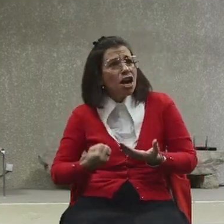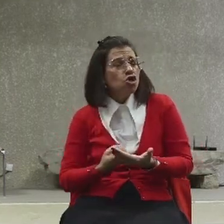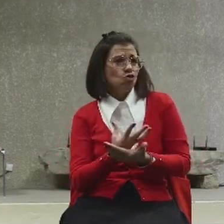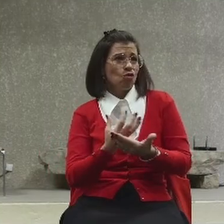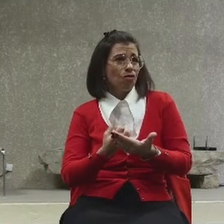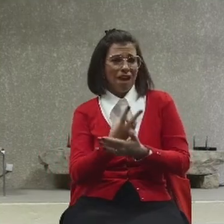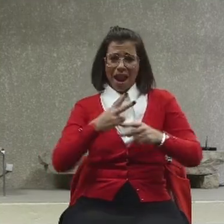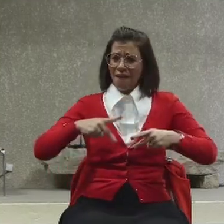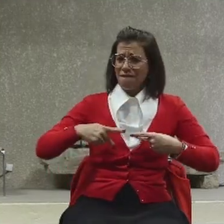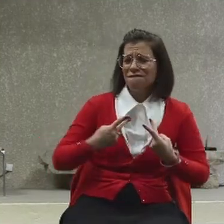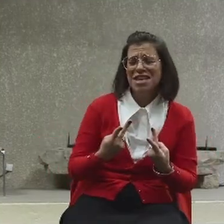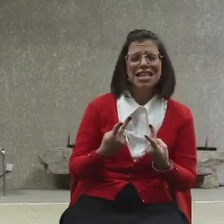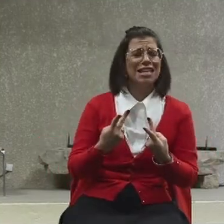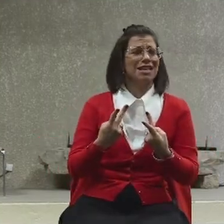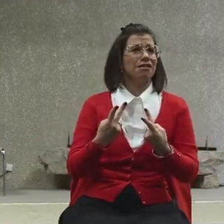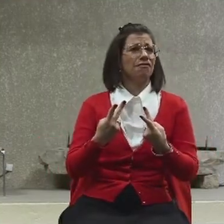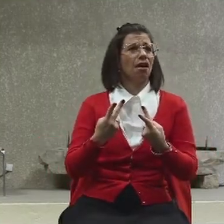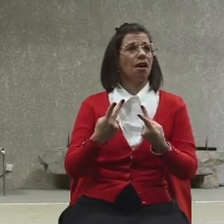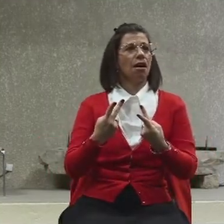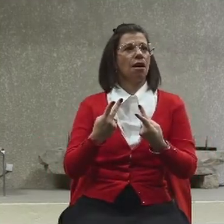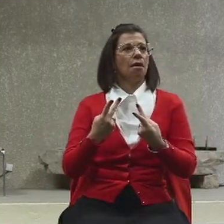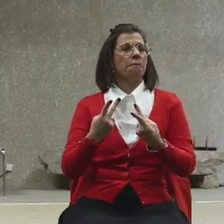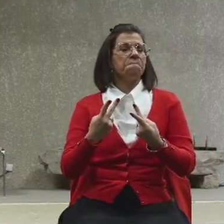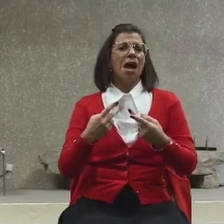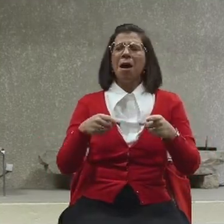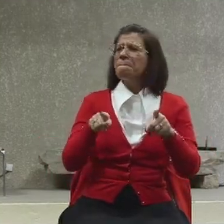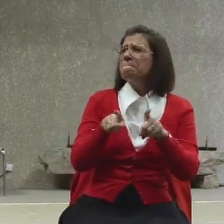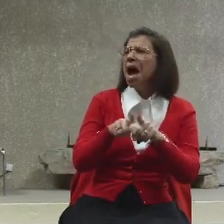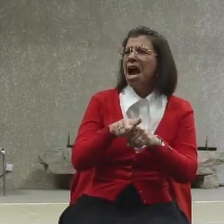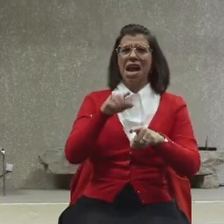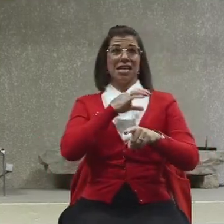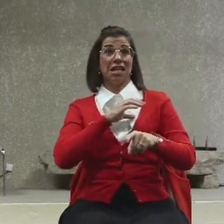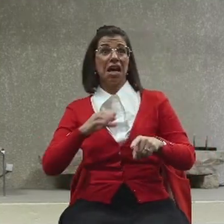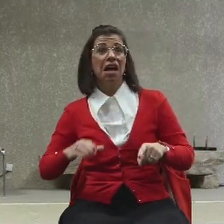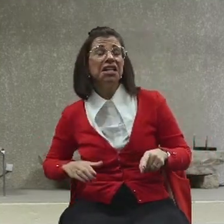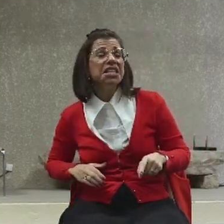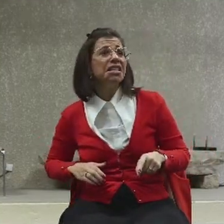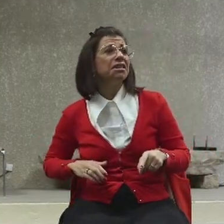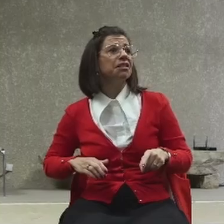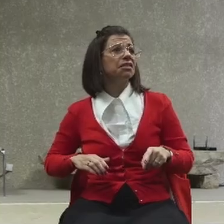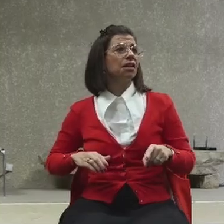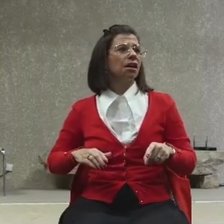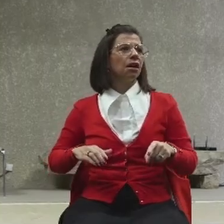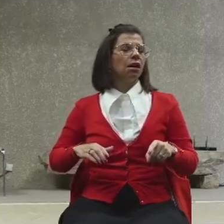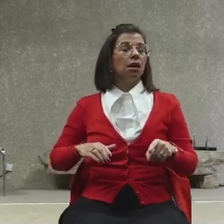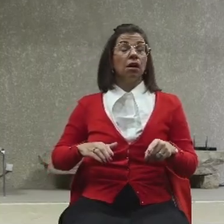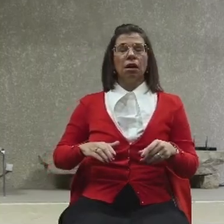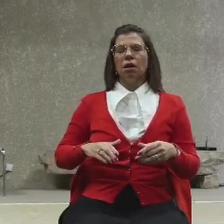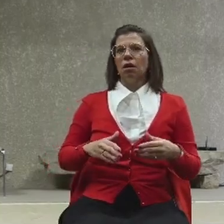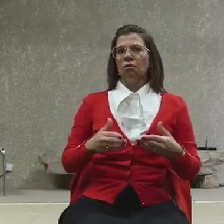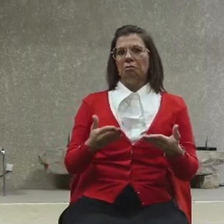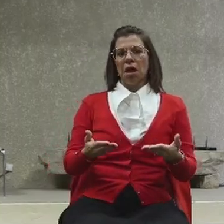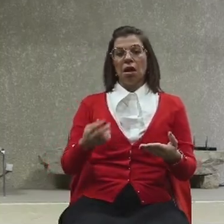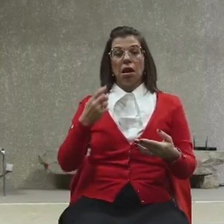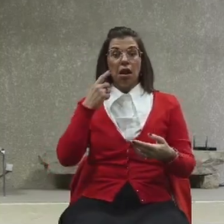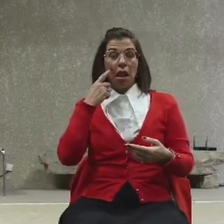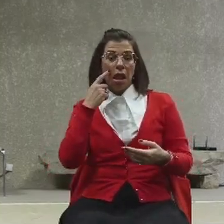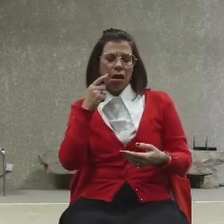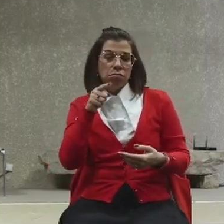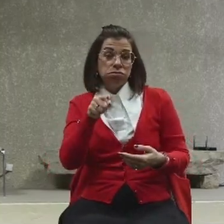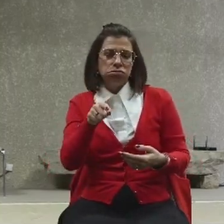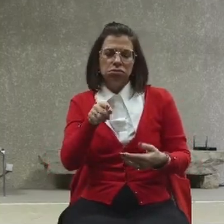Mais vous savez qu'il y a beaucoup de choses que nous pouvons faire par nous-mêmes. Comme une loi, du reste.